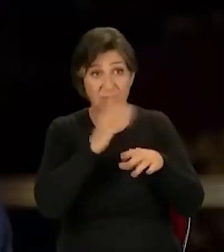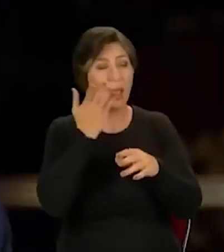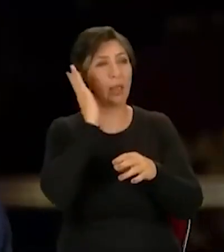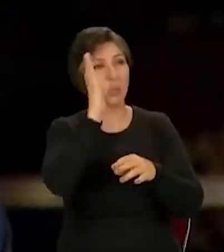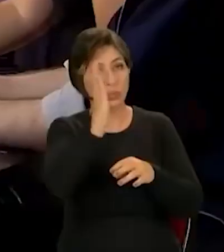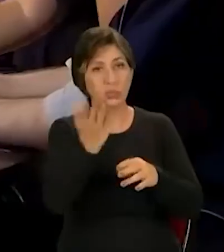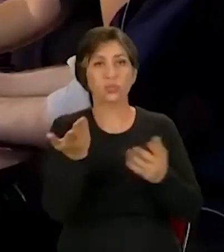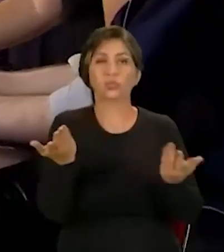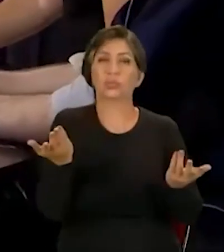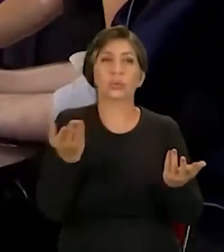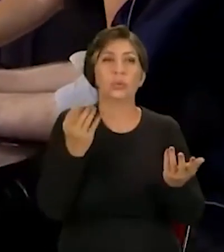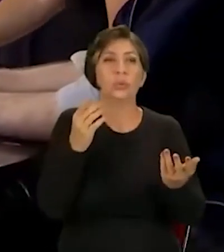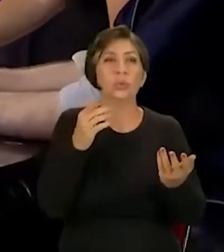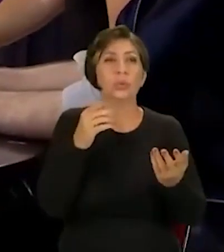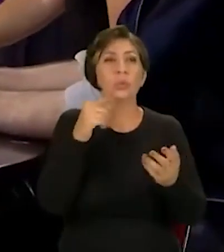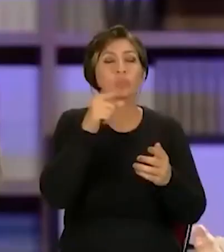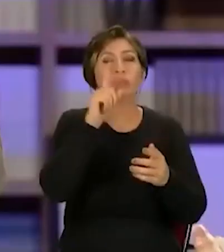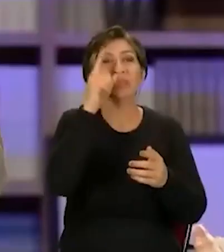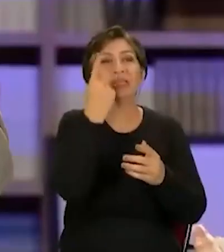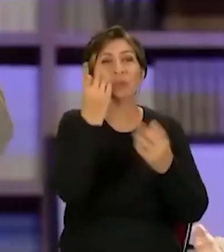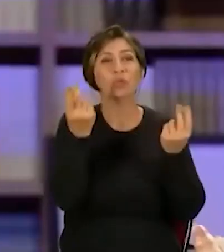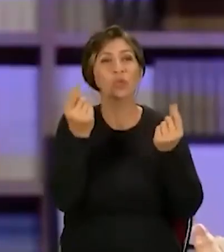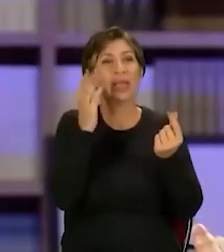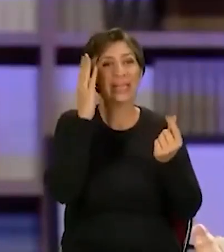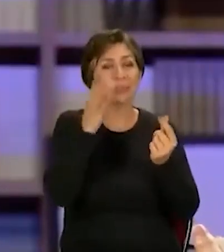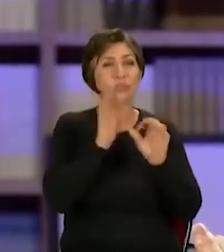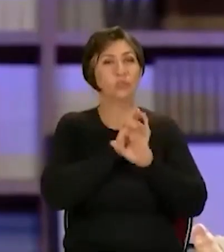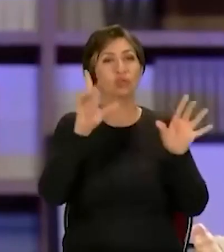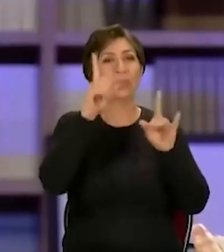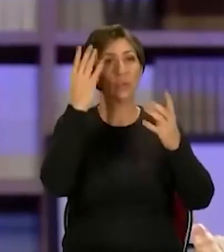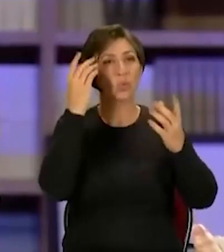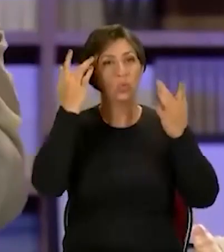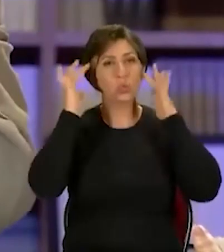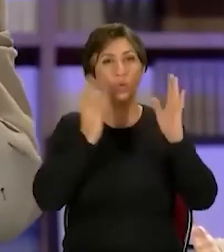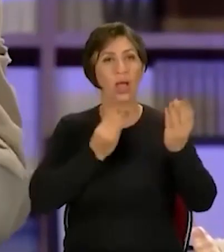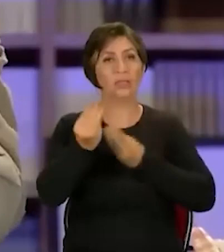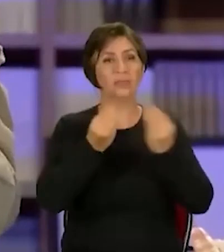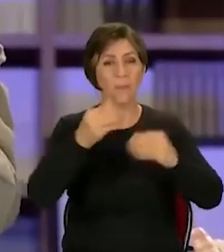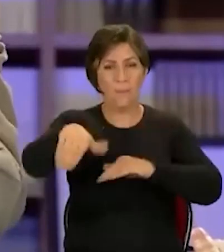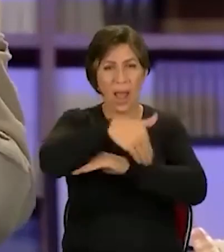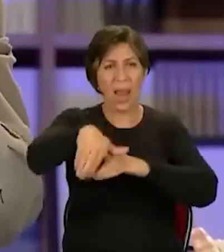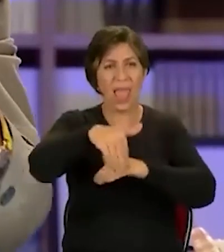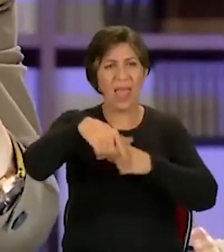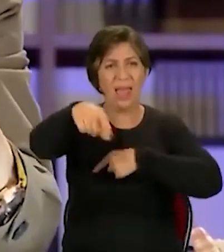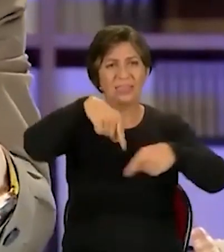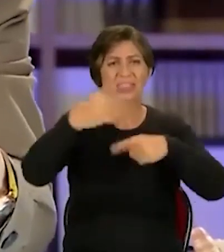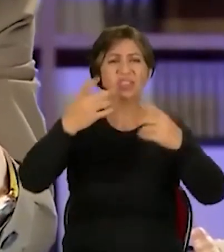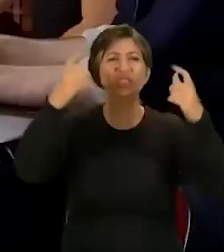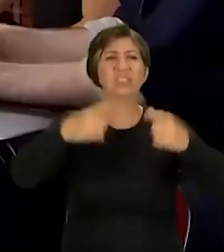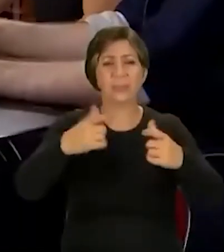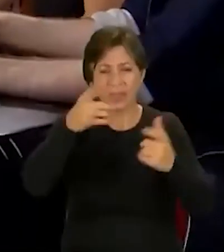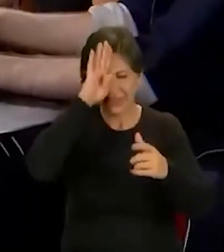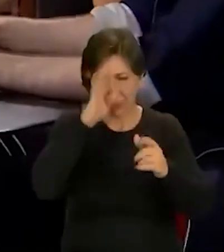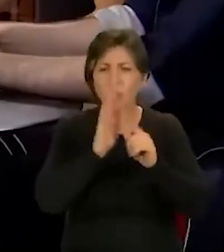inanç merkezine gidiyorsunuz. Bu mesela sadece bir düğüne gitmek müthiş bir kültürel alışveriştir. Mahalleler arasında bile ya da şehirler arasında